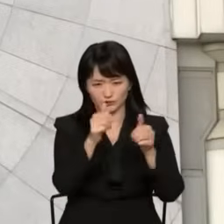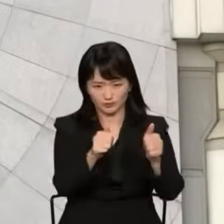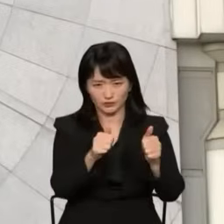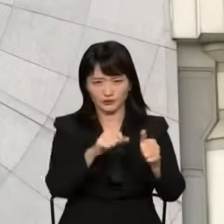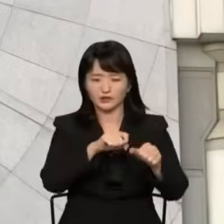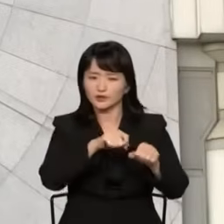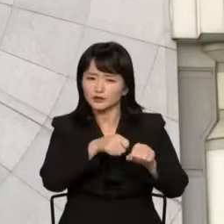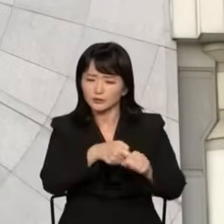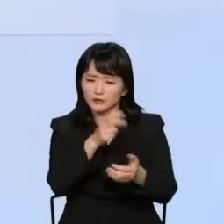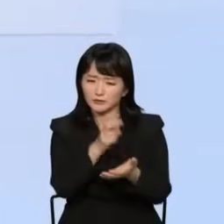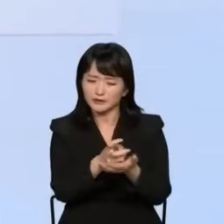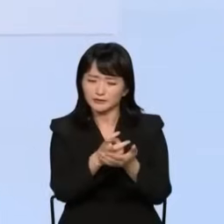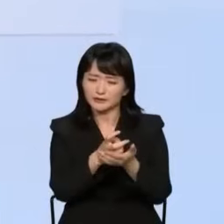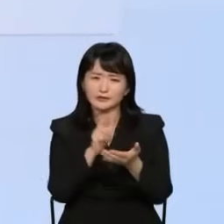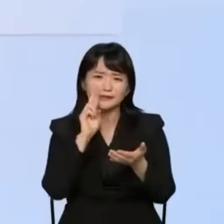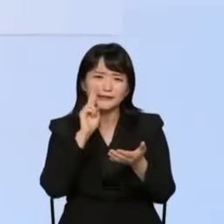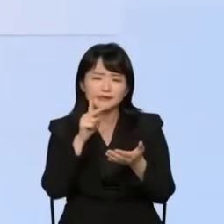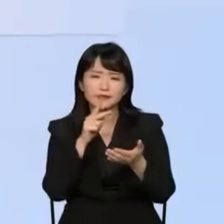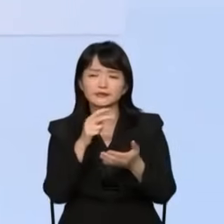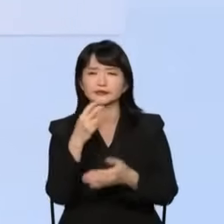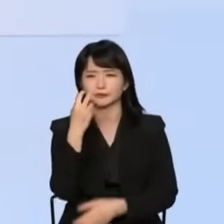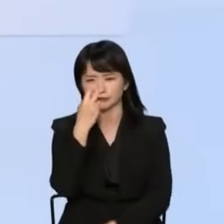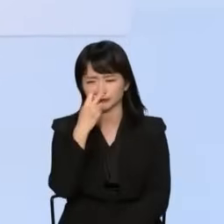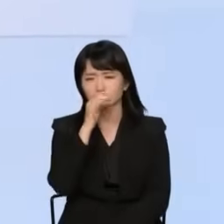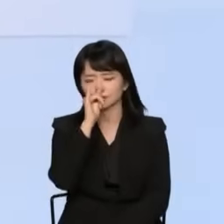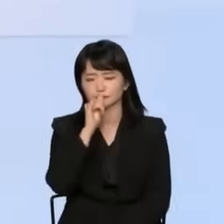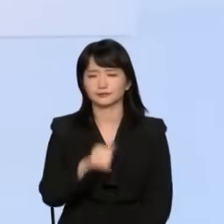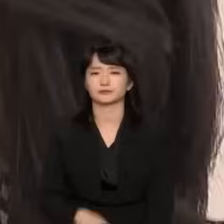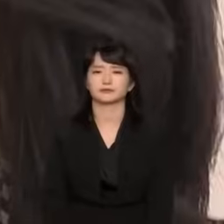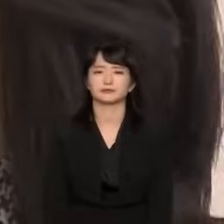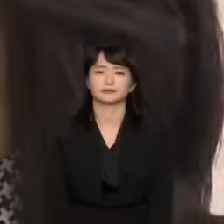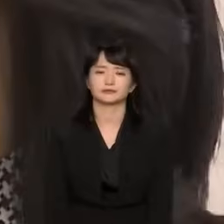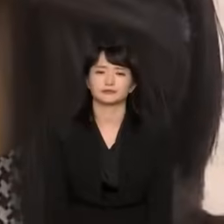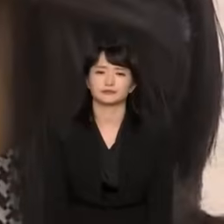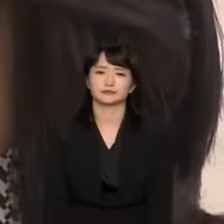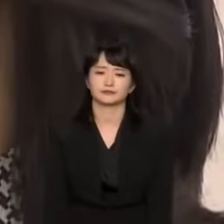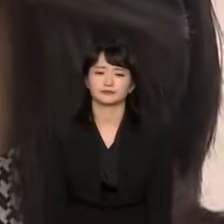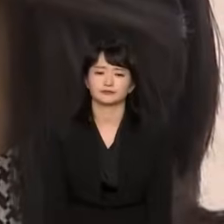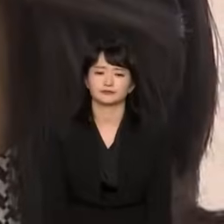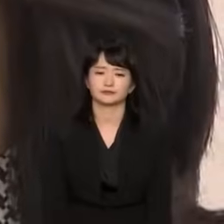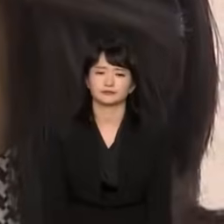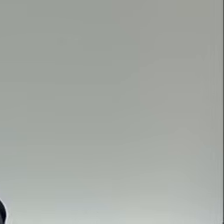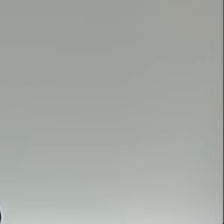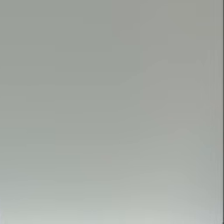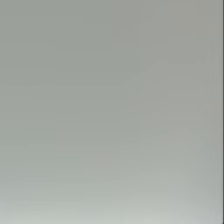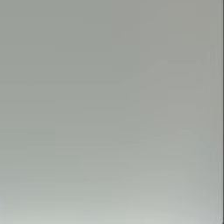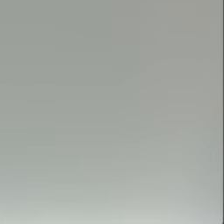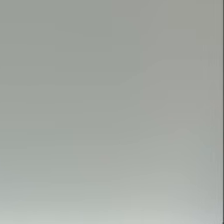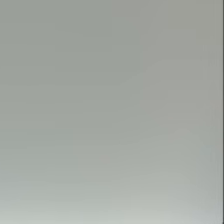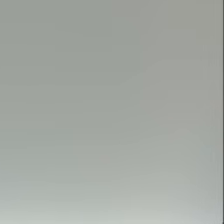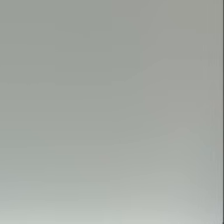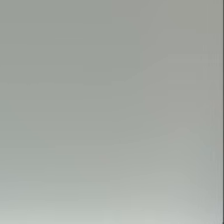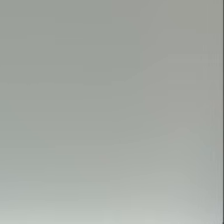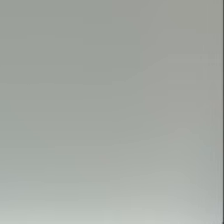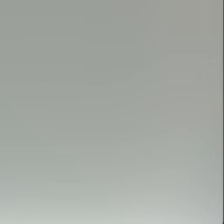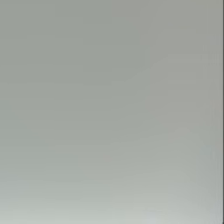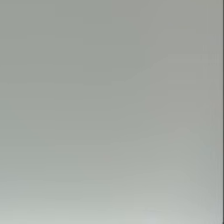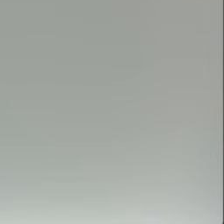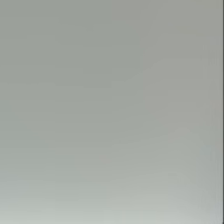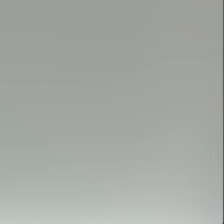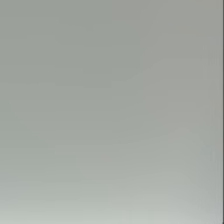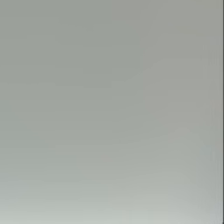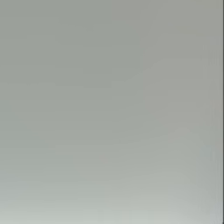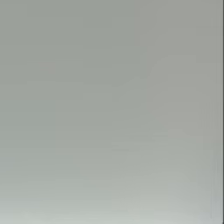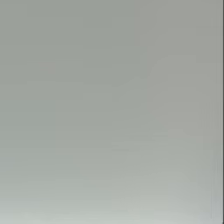처분의 정당성을 따져보게 될 가능성도 있습니다 JTBC 조입니다 4년 넘게 수사를 했는데 결론은